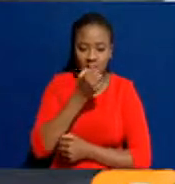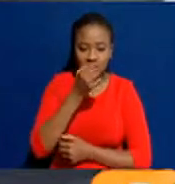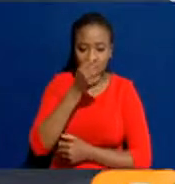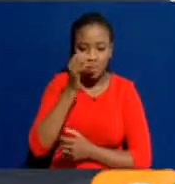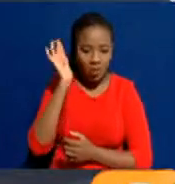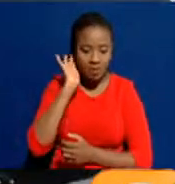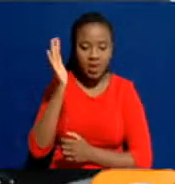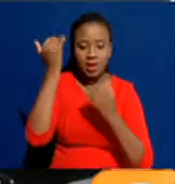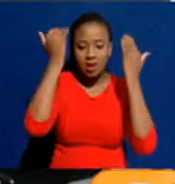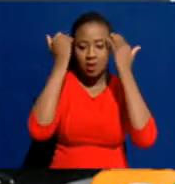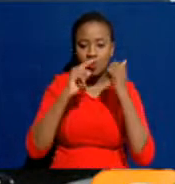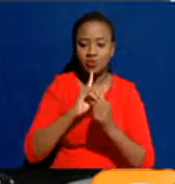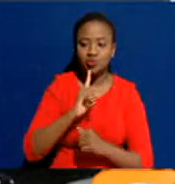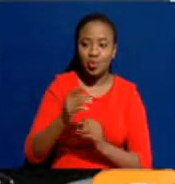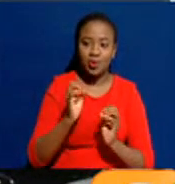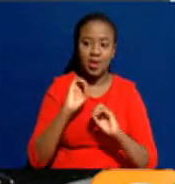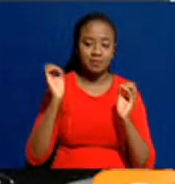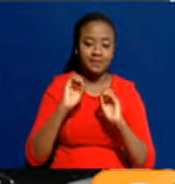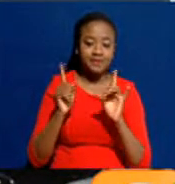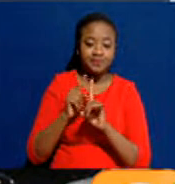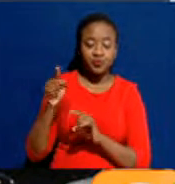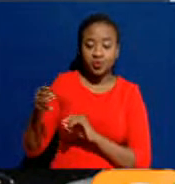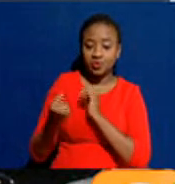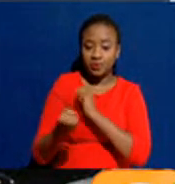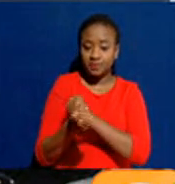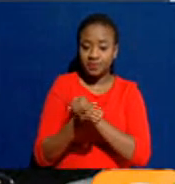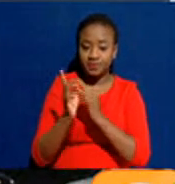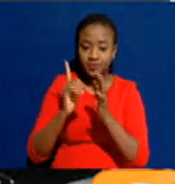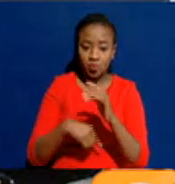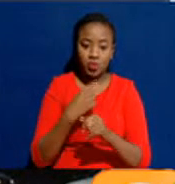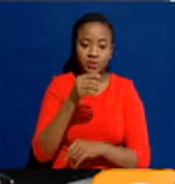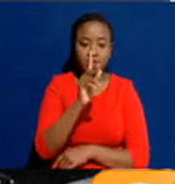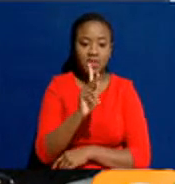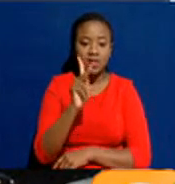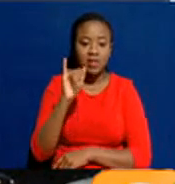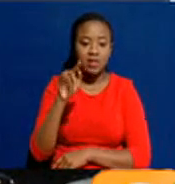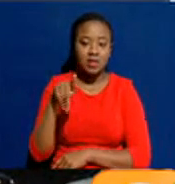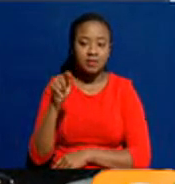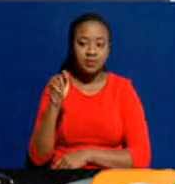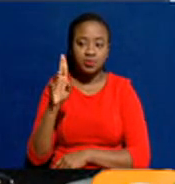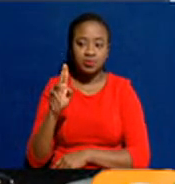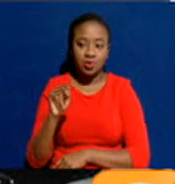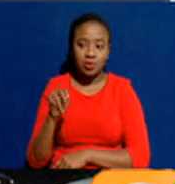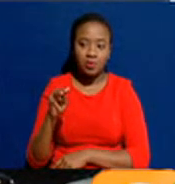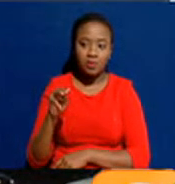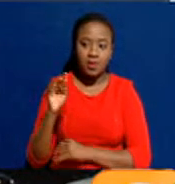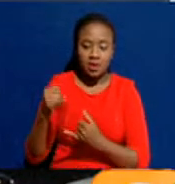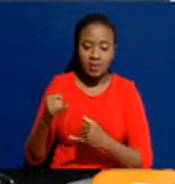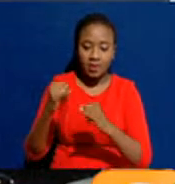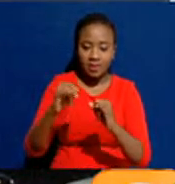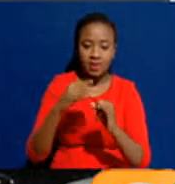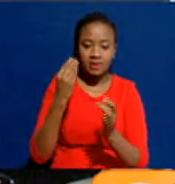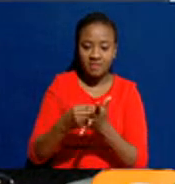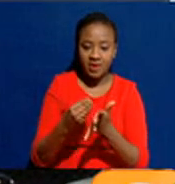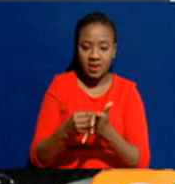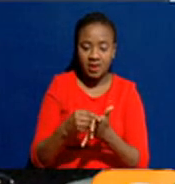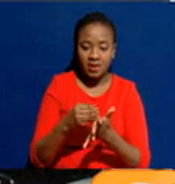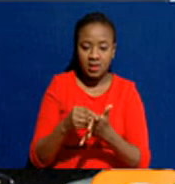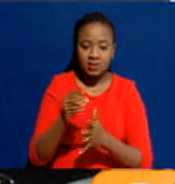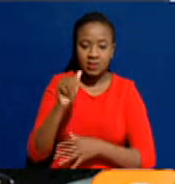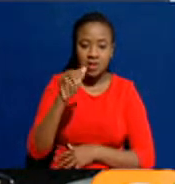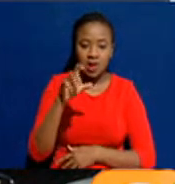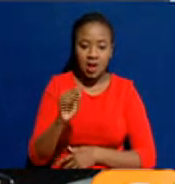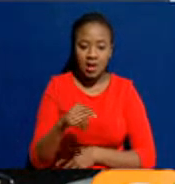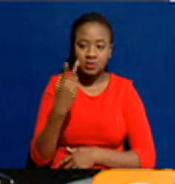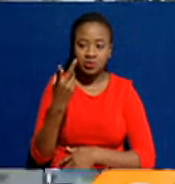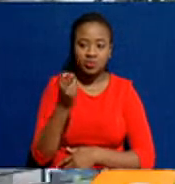Aidha, Omtatah ameeleza mahakama kwamba Kiptoo alitekeleza sheria ya fedha ya mwaka 2023